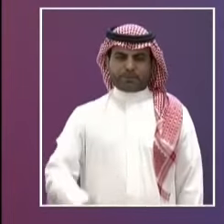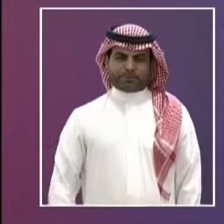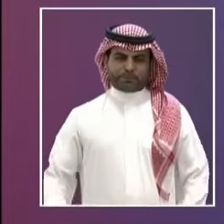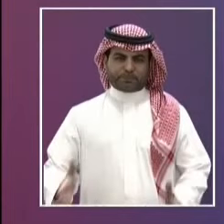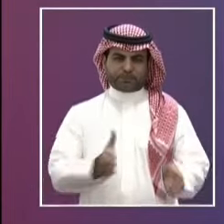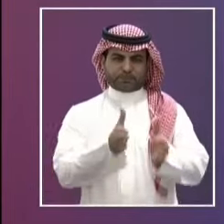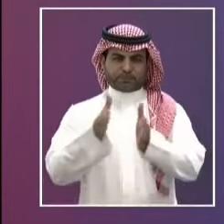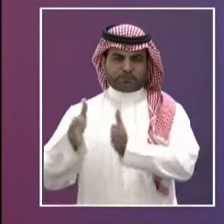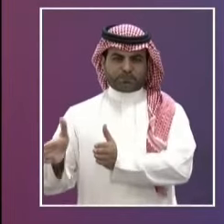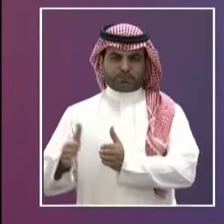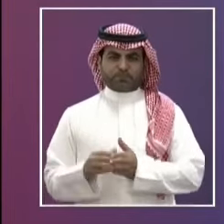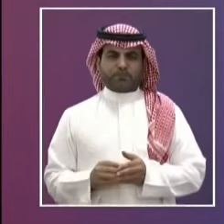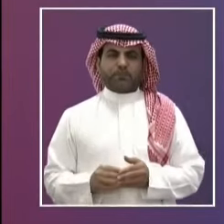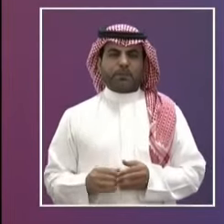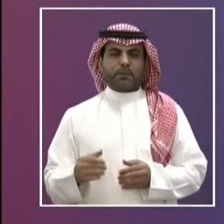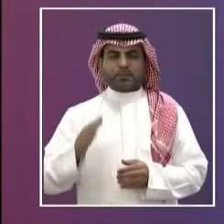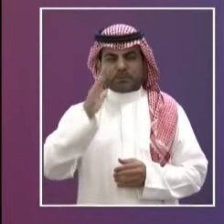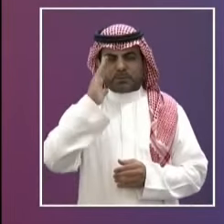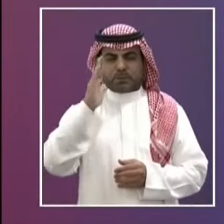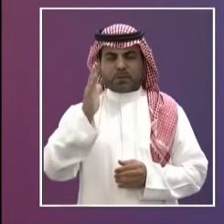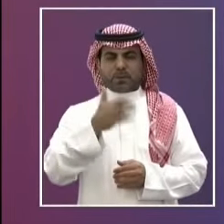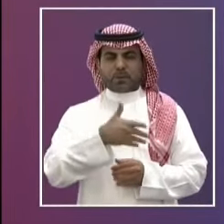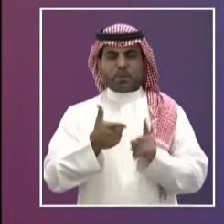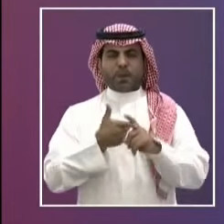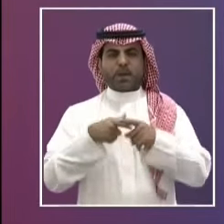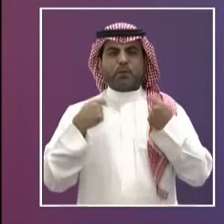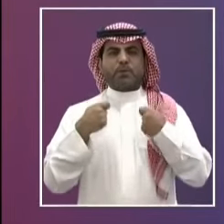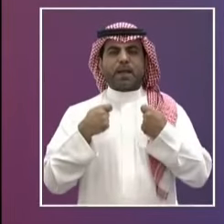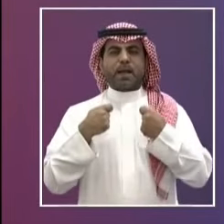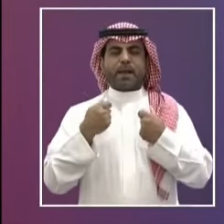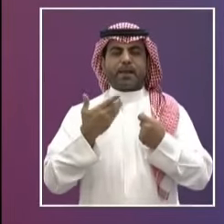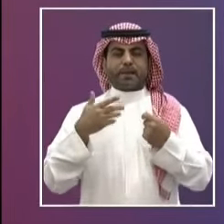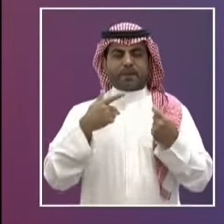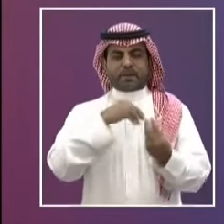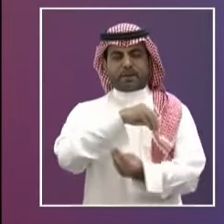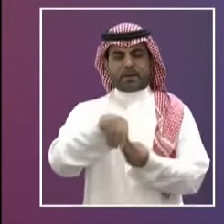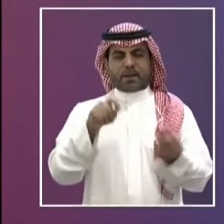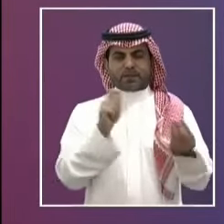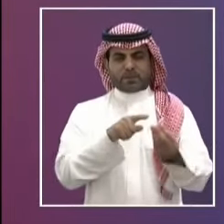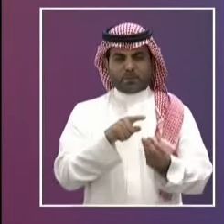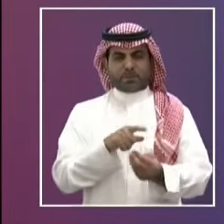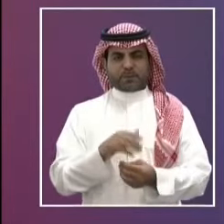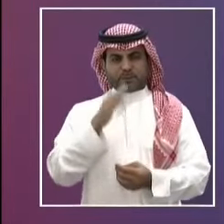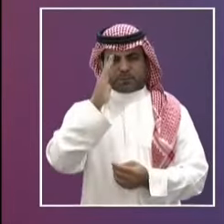وبركاته. دكتور عبد العزيز وزان وكيل وزارة الحج والعمرة لشؤون العمرة،